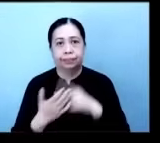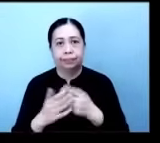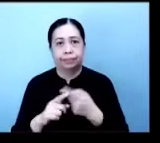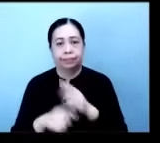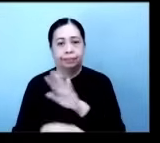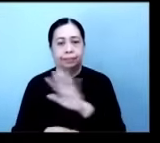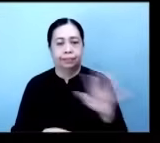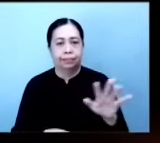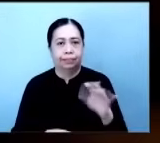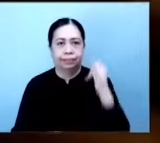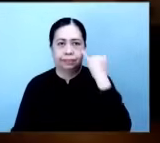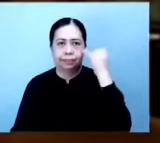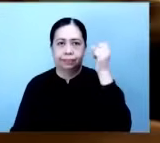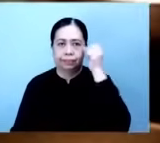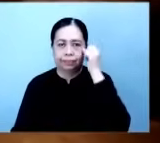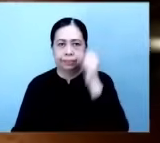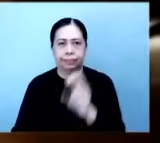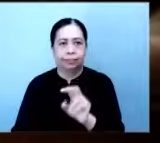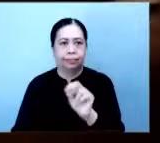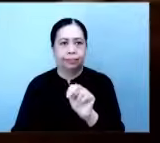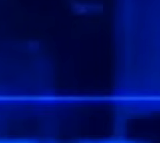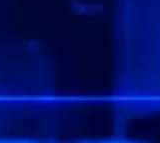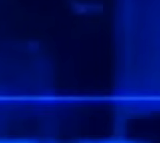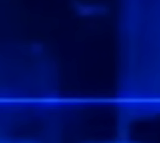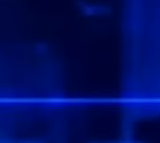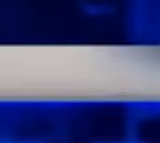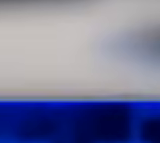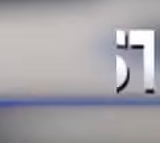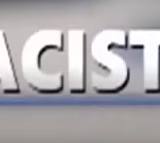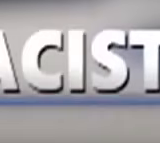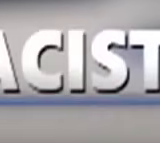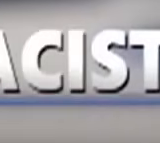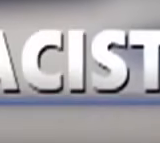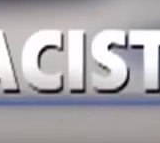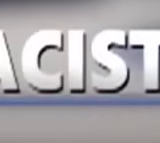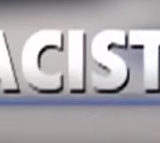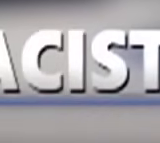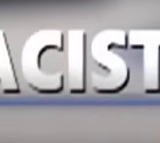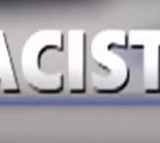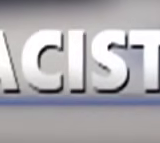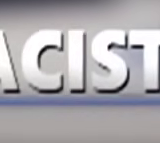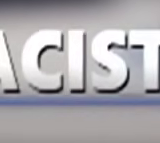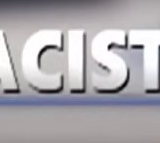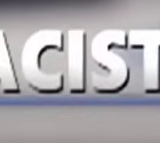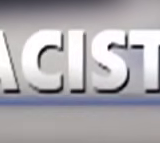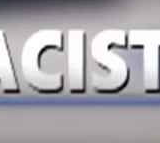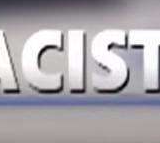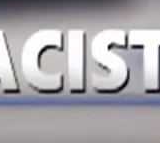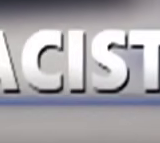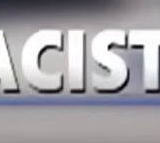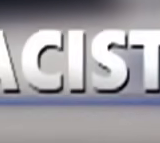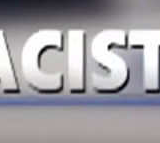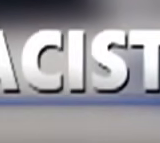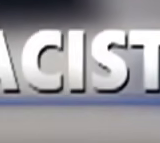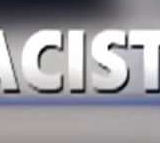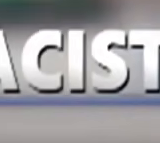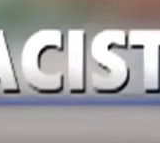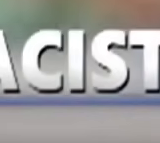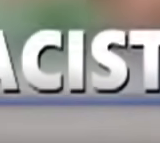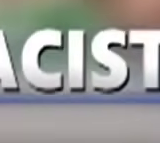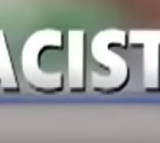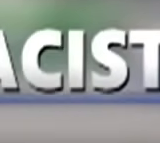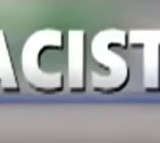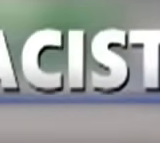frontline, Ian Suyu, News 5. Susunod, customer na bumibili ng gamot ng walang